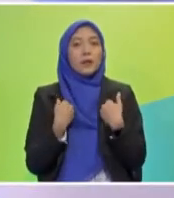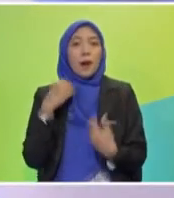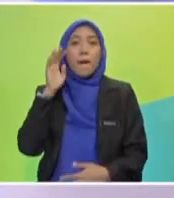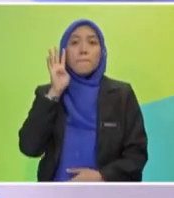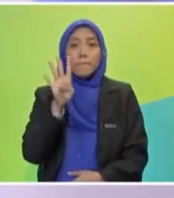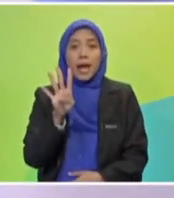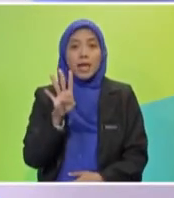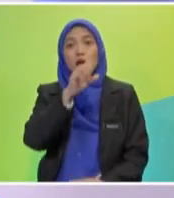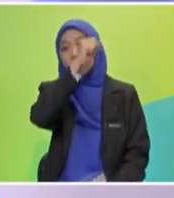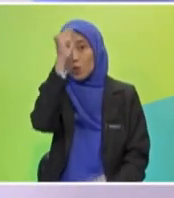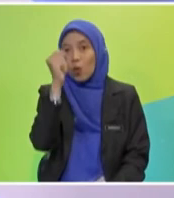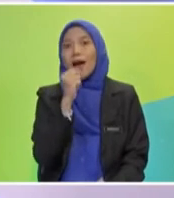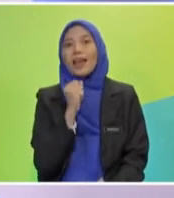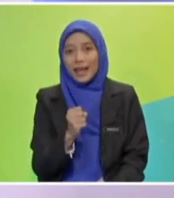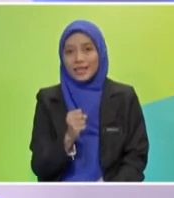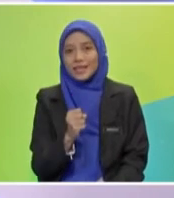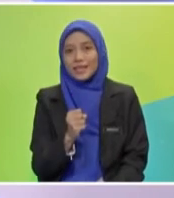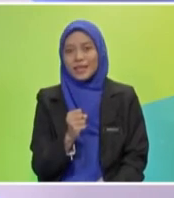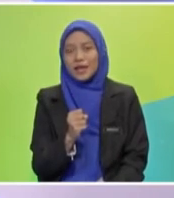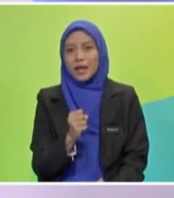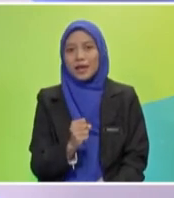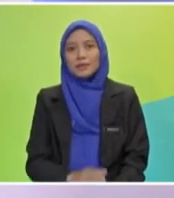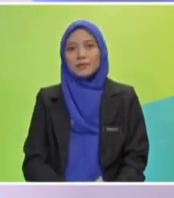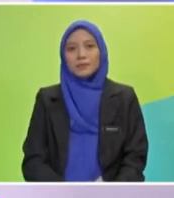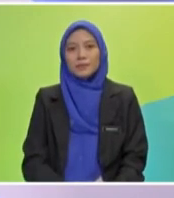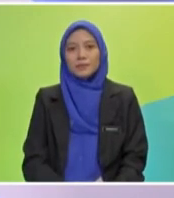kita akan sediakan. Dan soalannya ialah